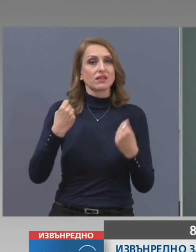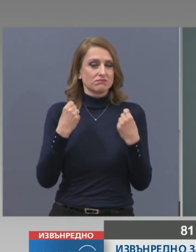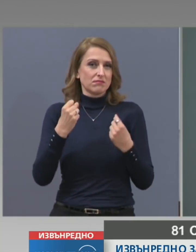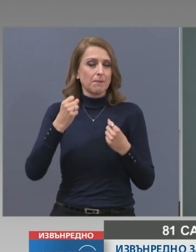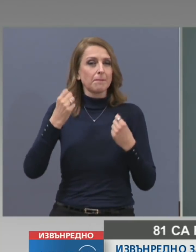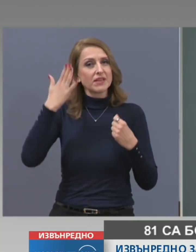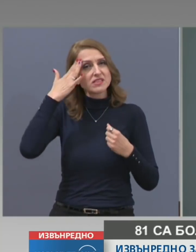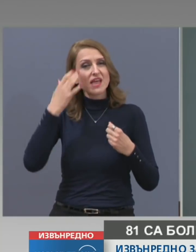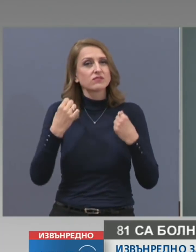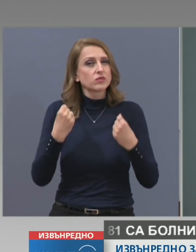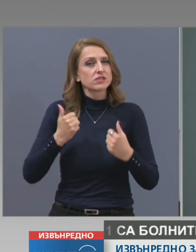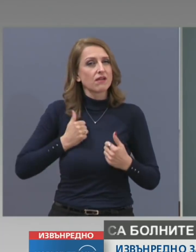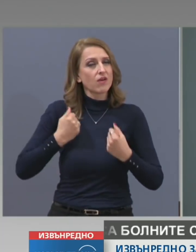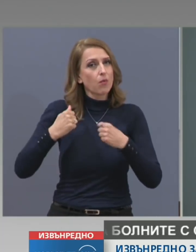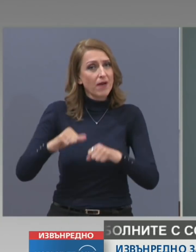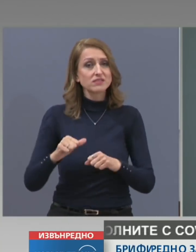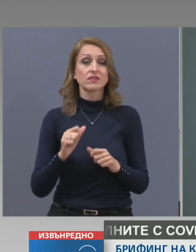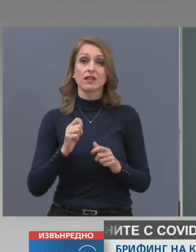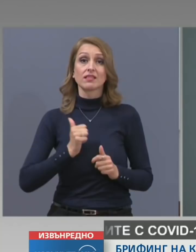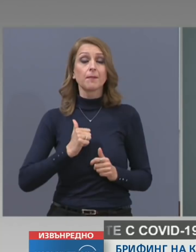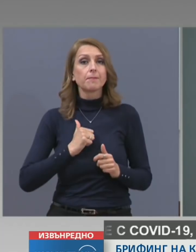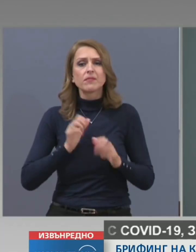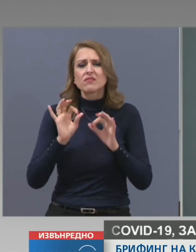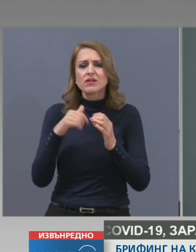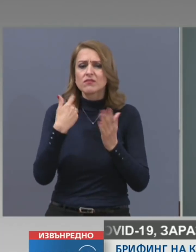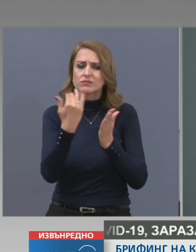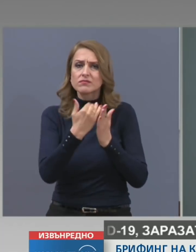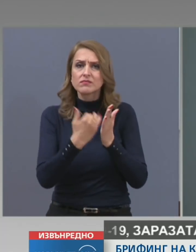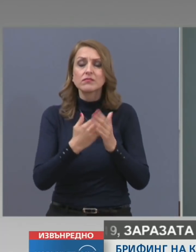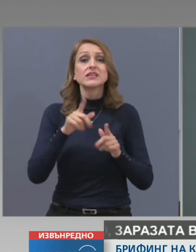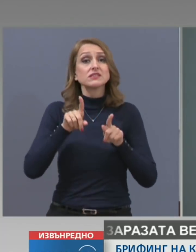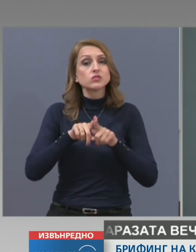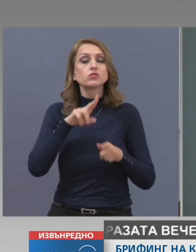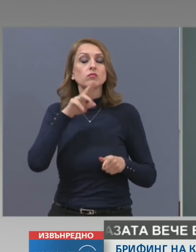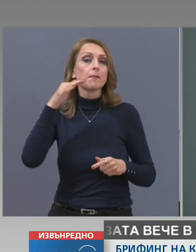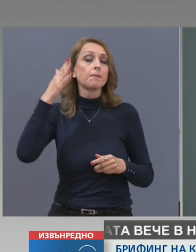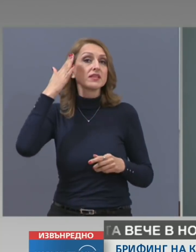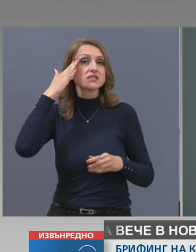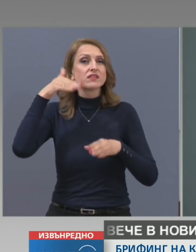Министерството на здравеопазването, да изпълняват разпореждането на органите на Министерството на вътрешните работи.